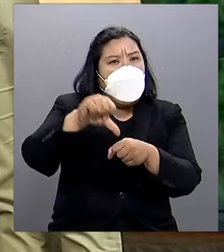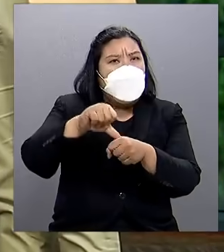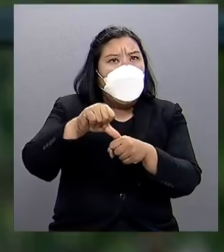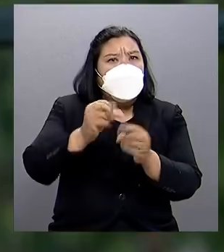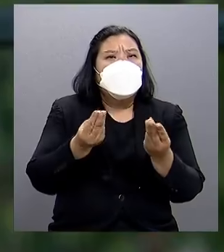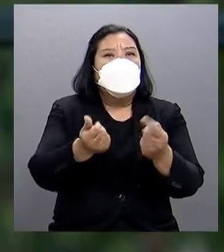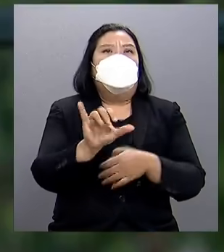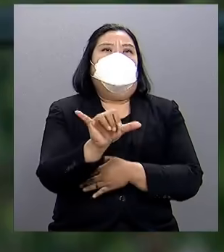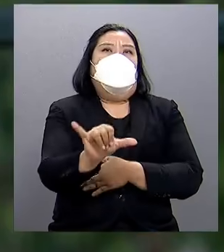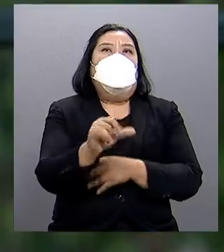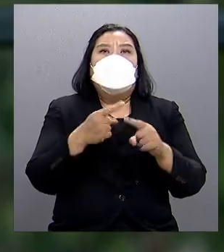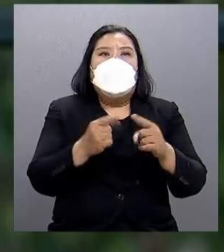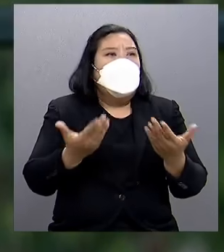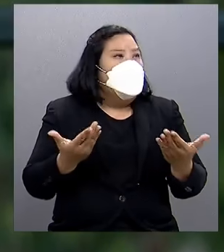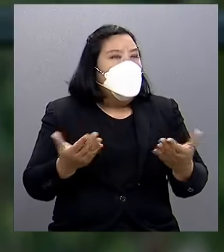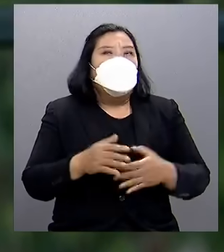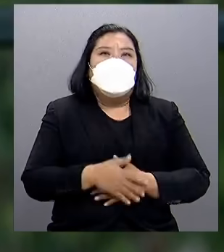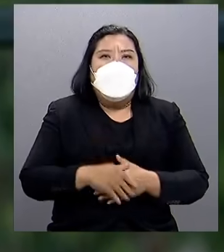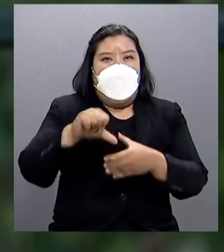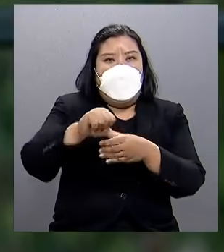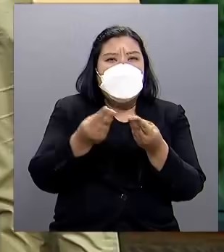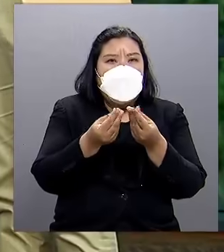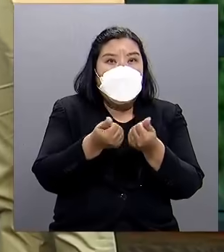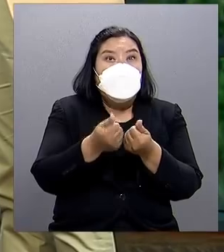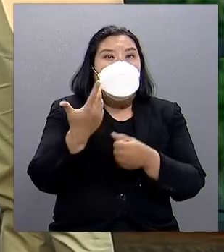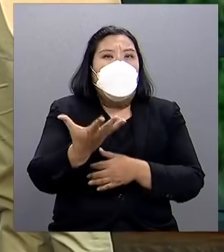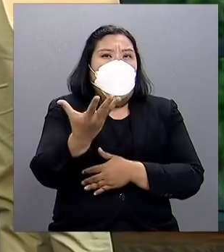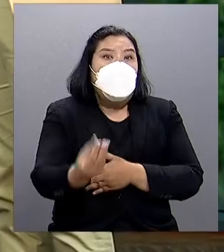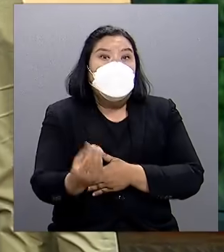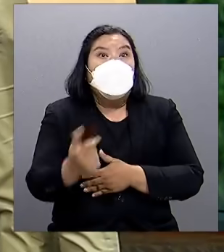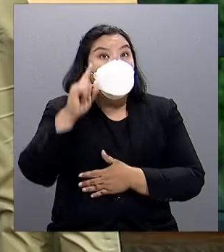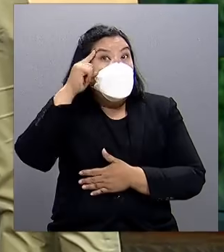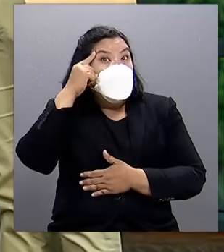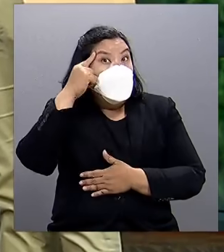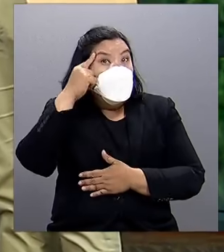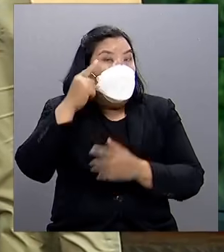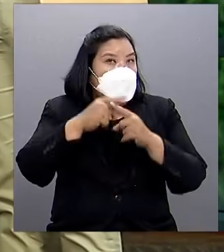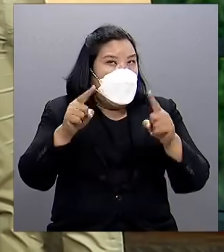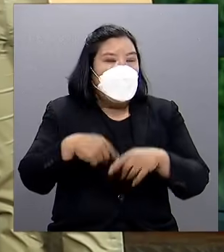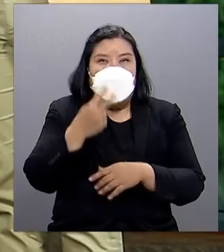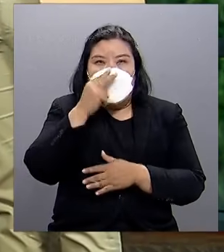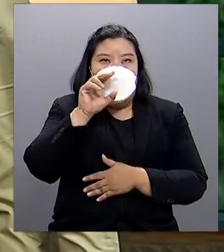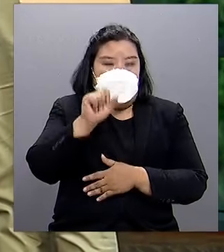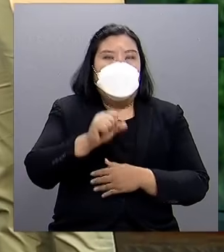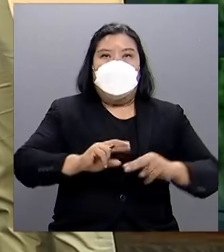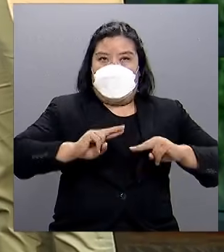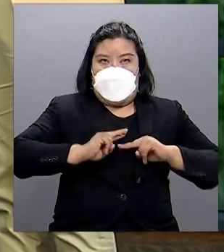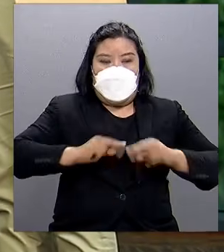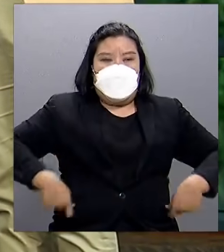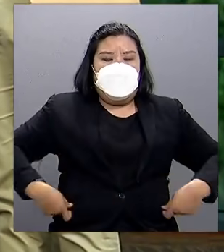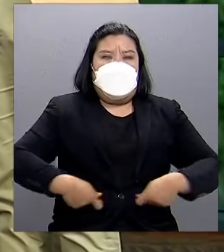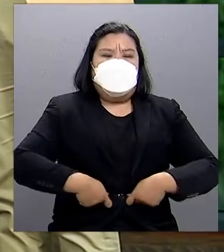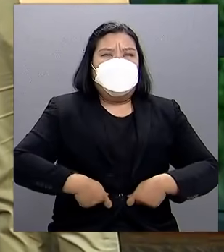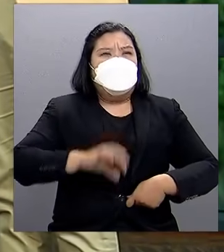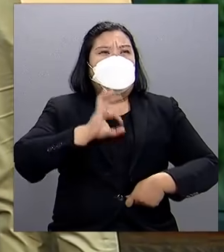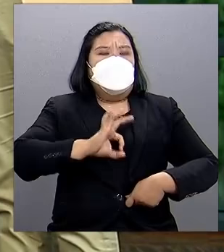เครื่องมือชี้วัดนี่ครับว่าเซลล์ไขมันเราขยายขนาดเท่าไหร่แล้วนอกจากเราสังเกตเส้นรอบวงเอวของเราเองว่ากางเกงเราเริ่มคับแล้วเริ่มฟิต